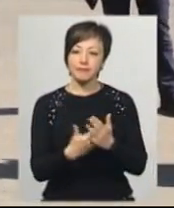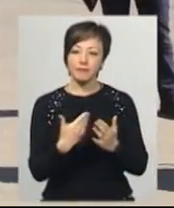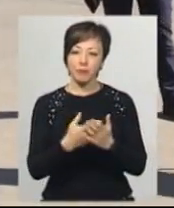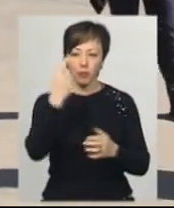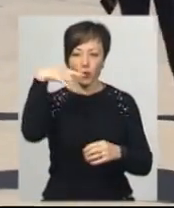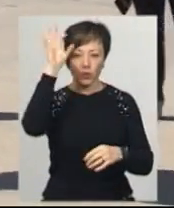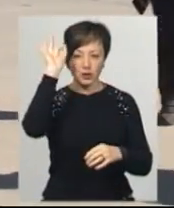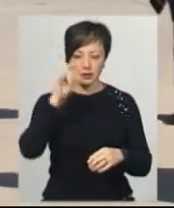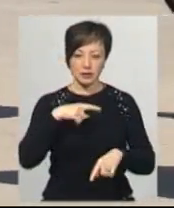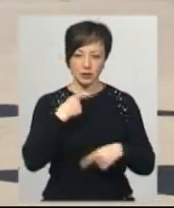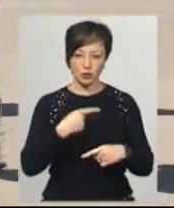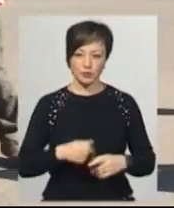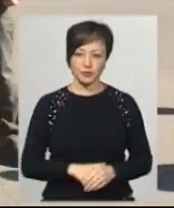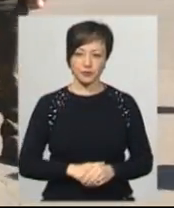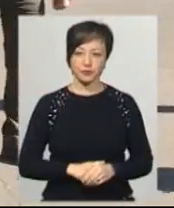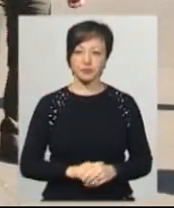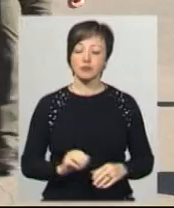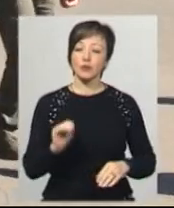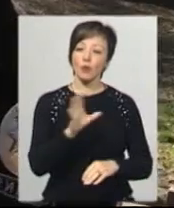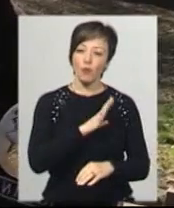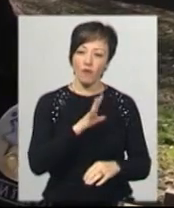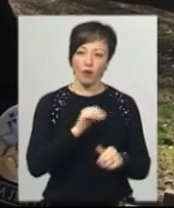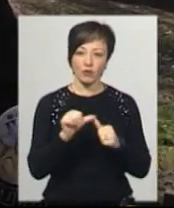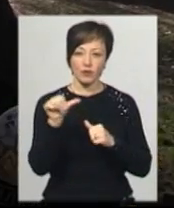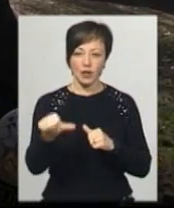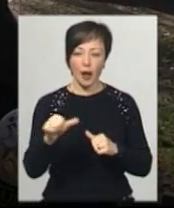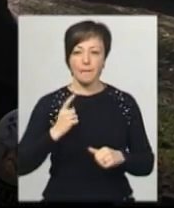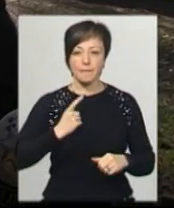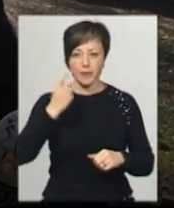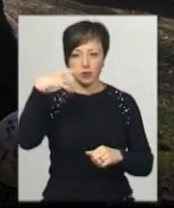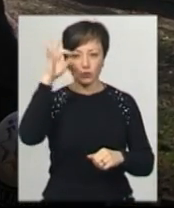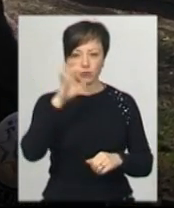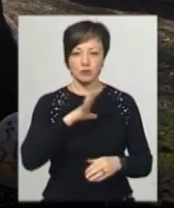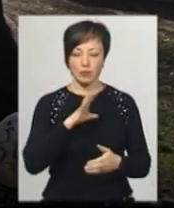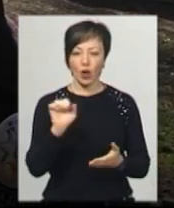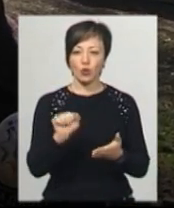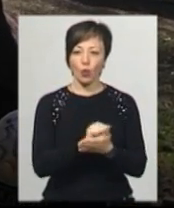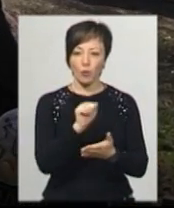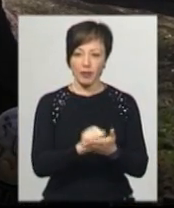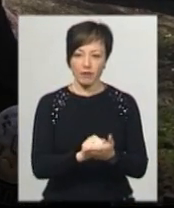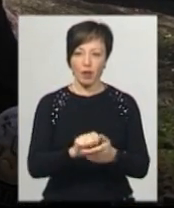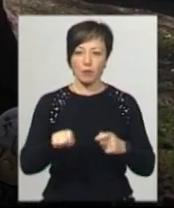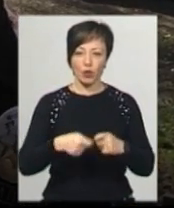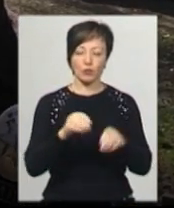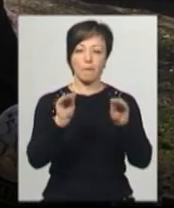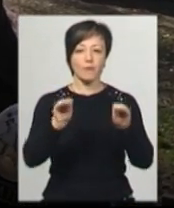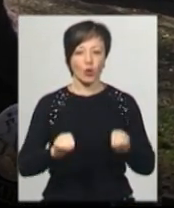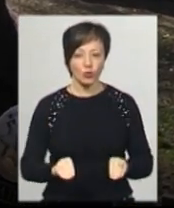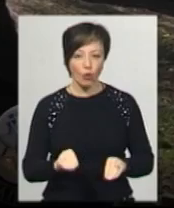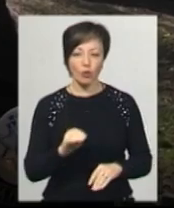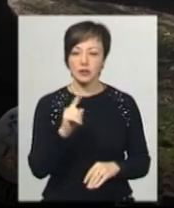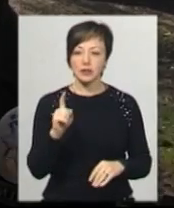4, лейтенант поліції Марія Брилко. Додає, бувають і винятки. Патрульні вже документували порушення, складали протоколи за